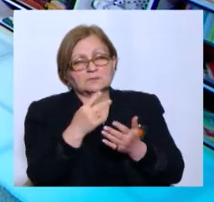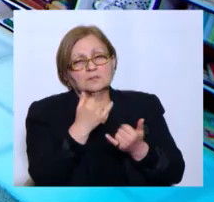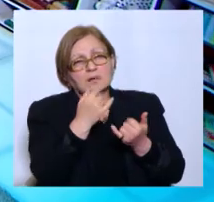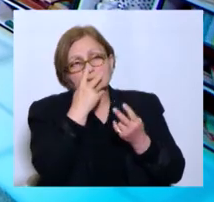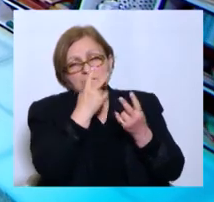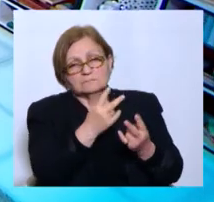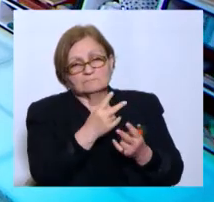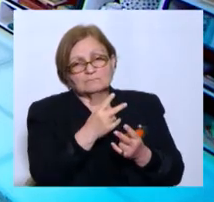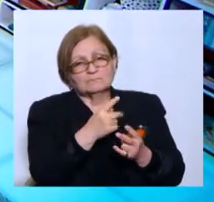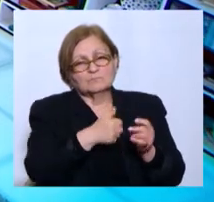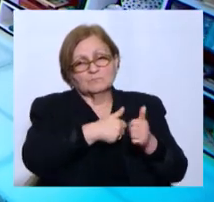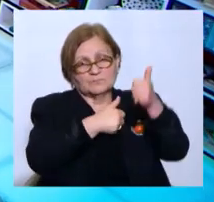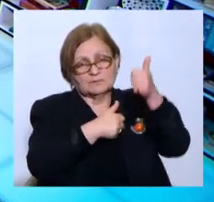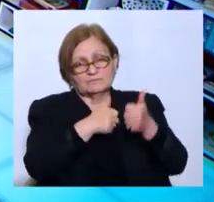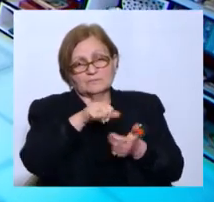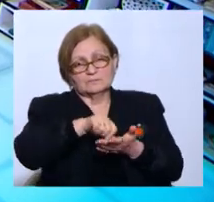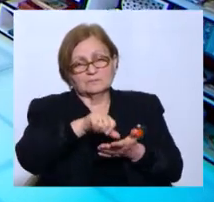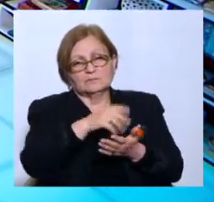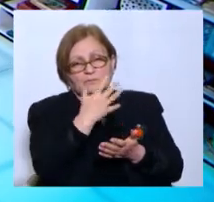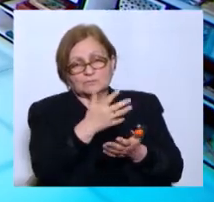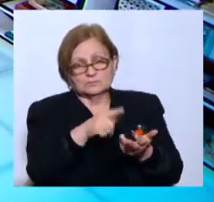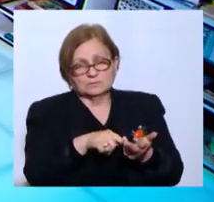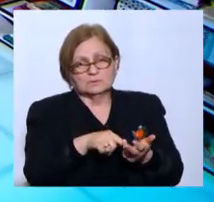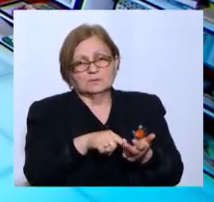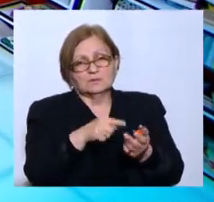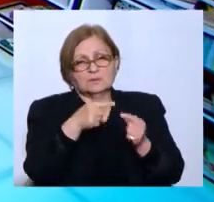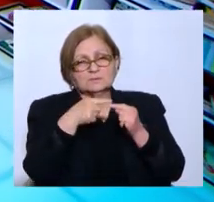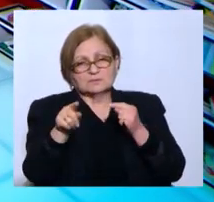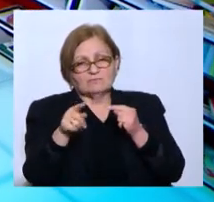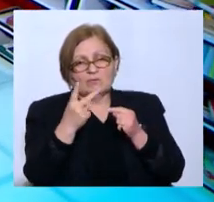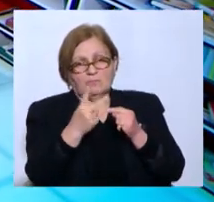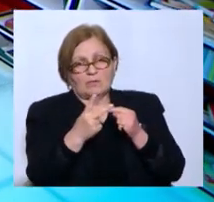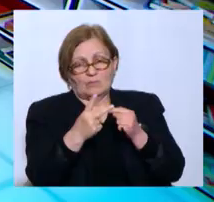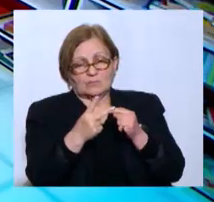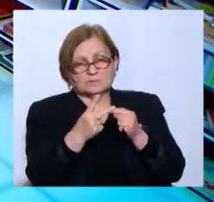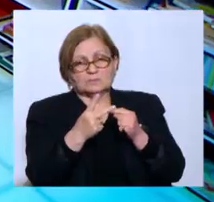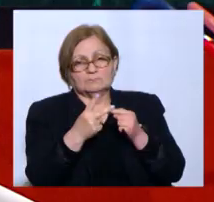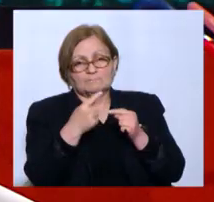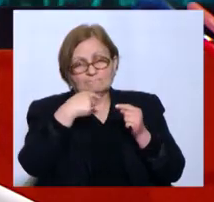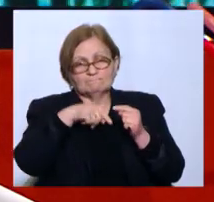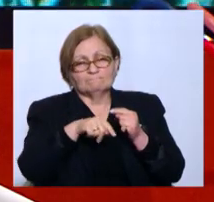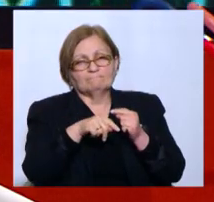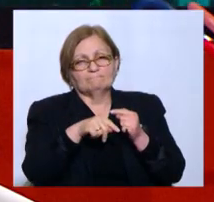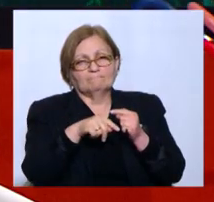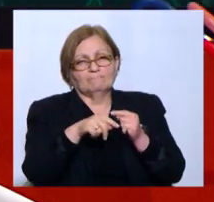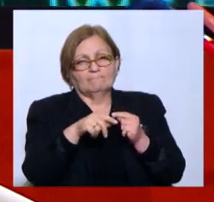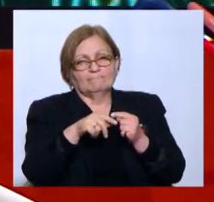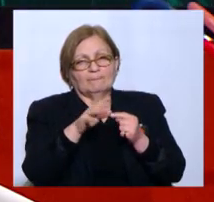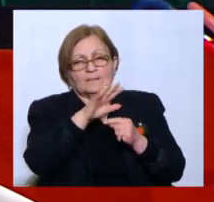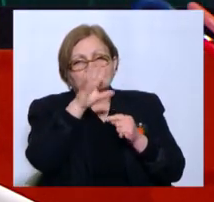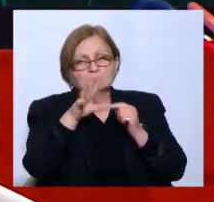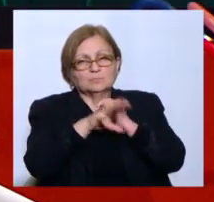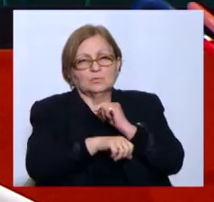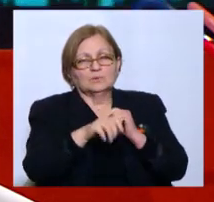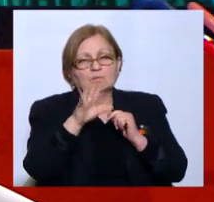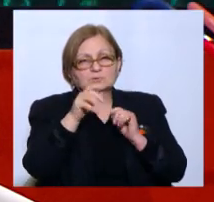კარგად. ვიცით, რომ პირველი წევრი არის 5, სხვაობა არის 2 და ვიცით, რომ SN-ი არის